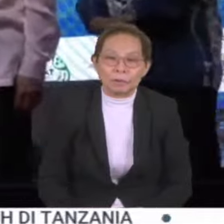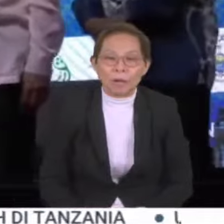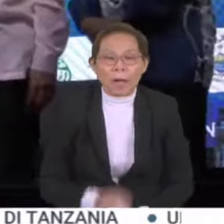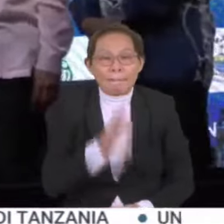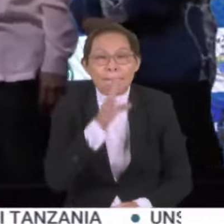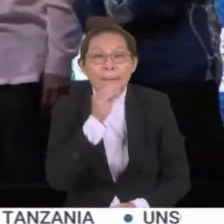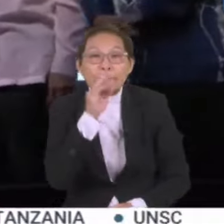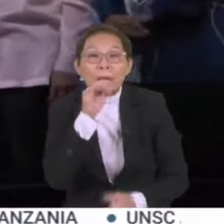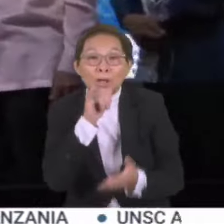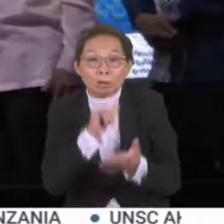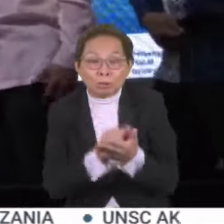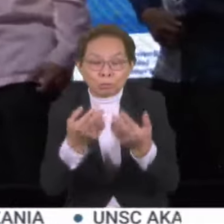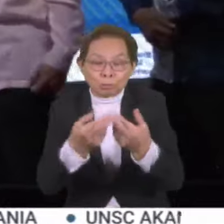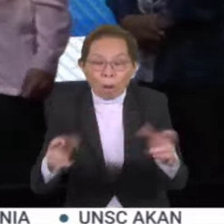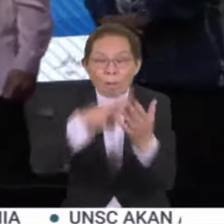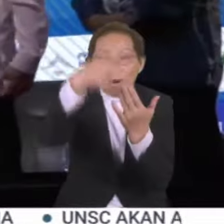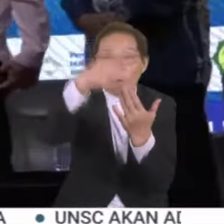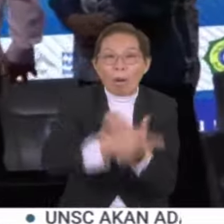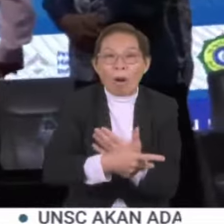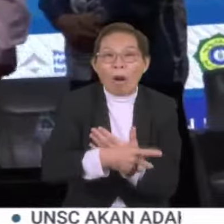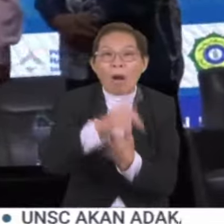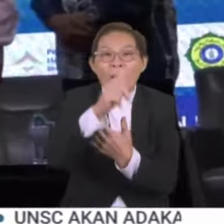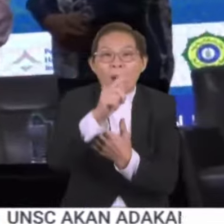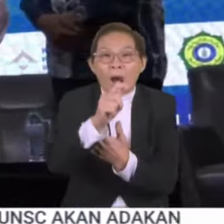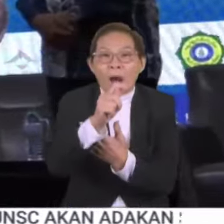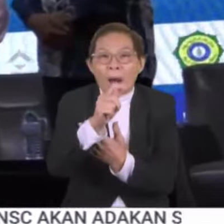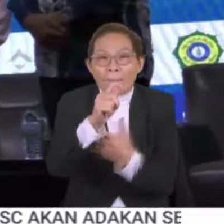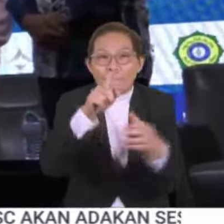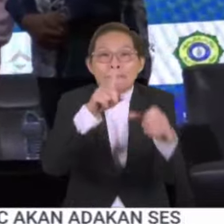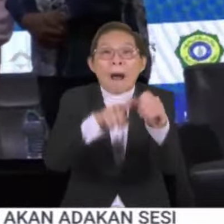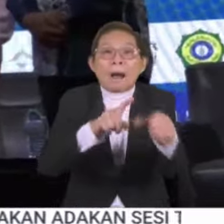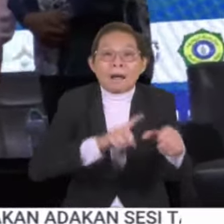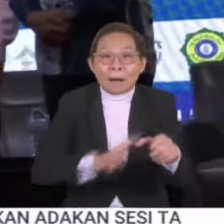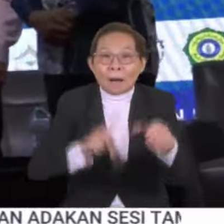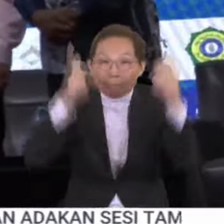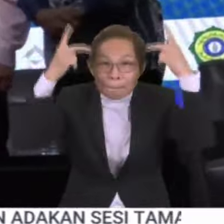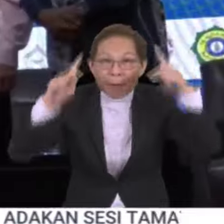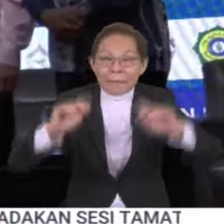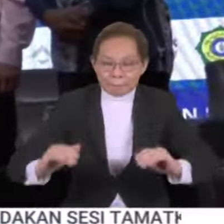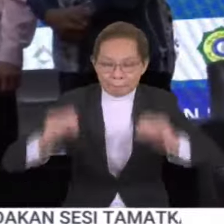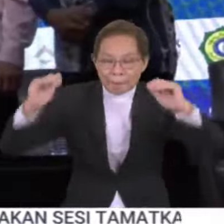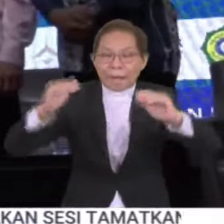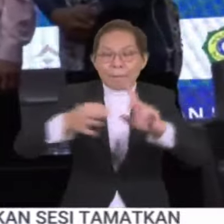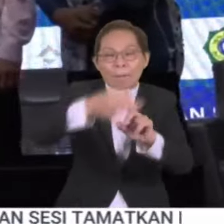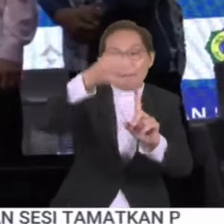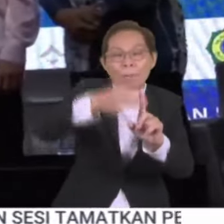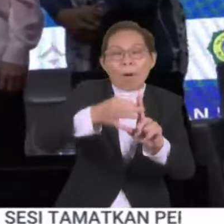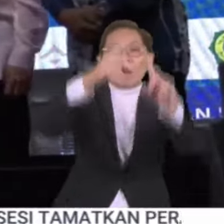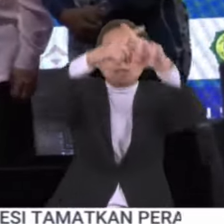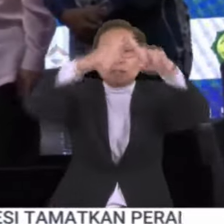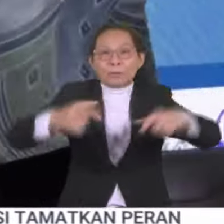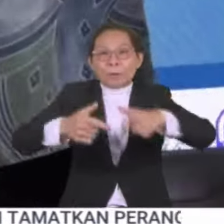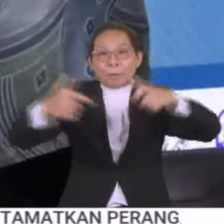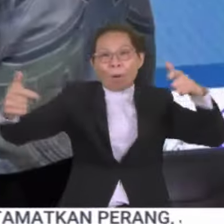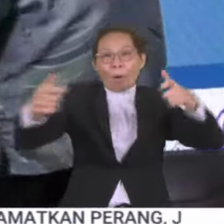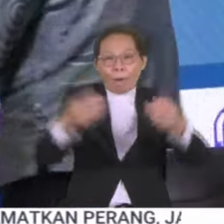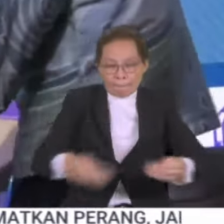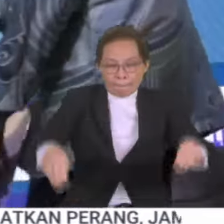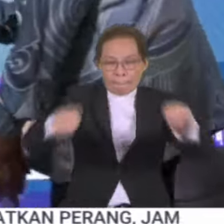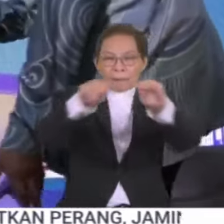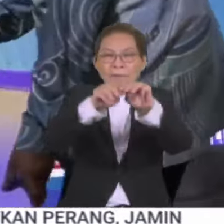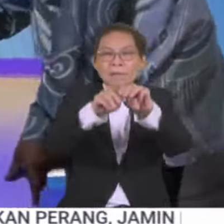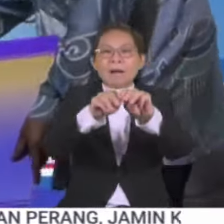Beliau berkata demikian selepas merasmikan program Tafawuk Perdana Takmir Peringkat Pulau Pinang di Dewan Besar Masjid